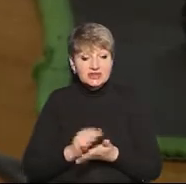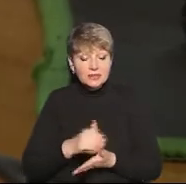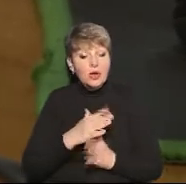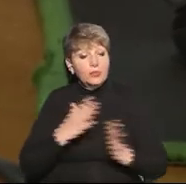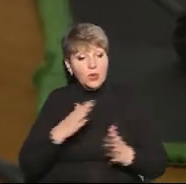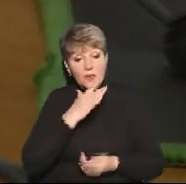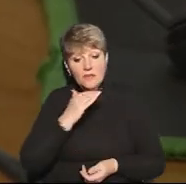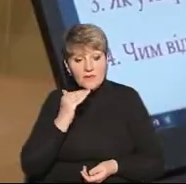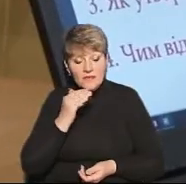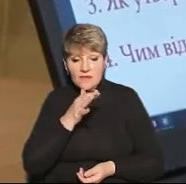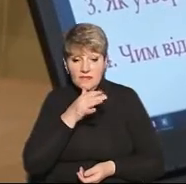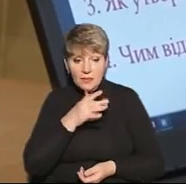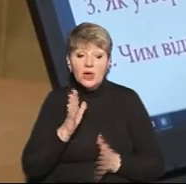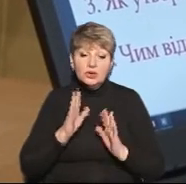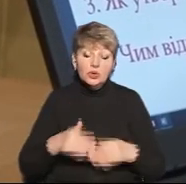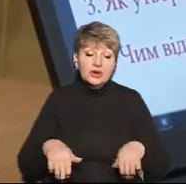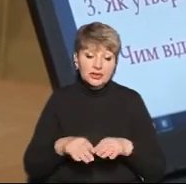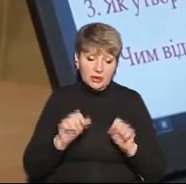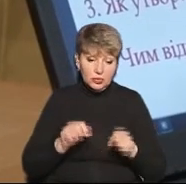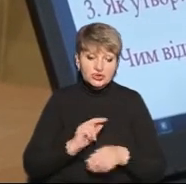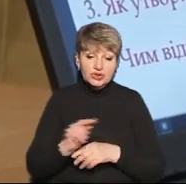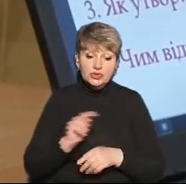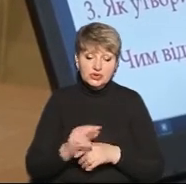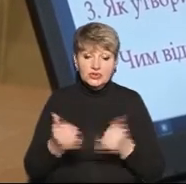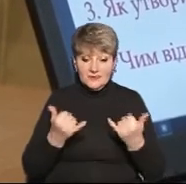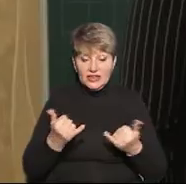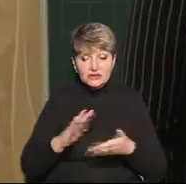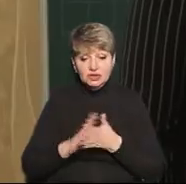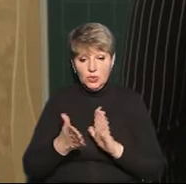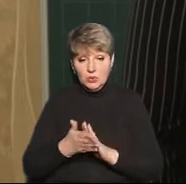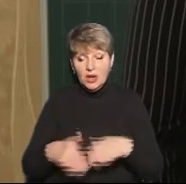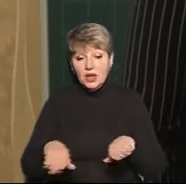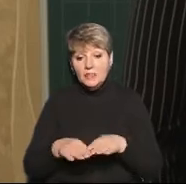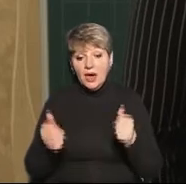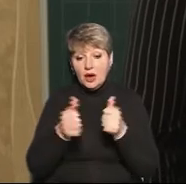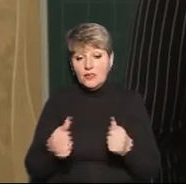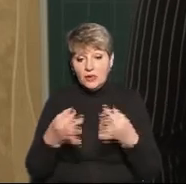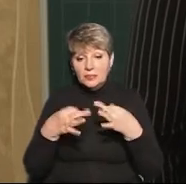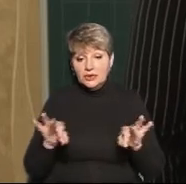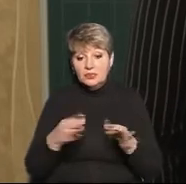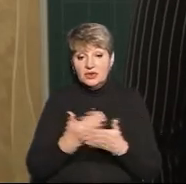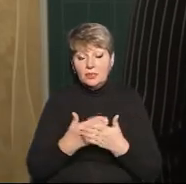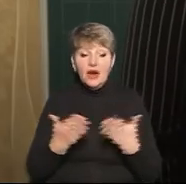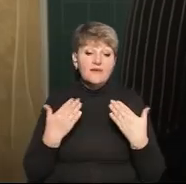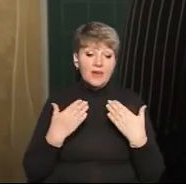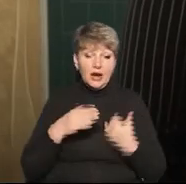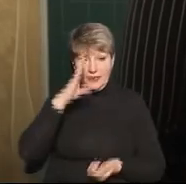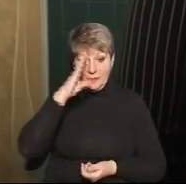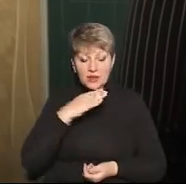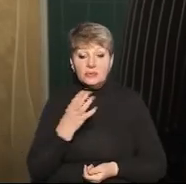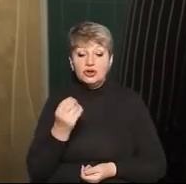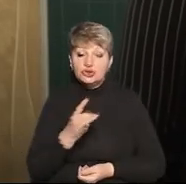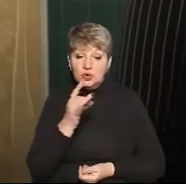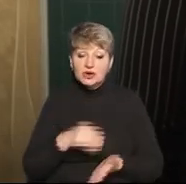додає вчителька, але тільки так може чомусь навчити в нинішніх умовах. Така форма дозволяє, наприклад, у вихідні батькам ще